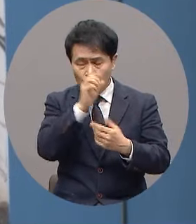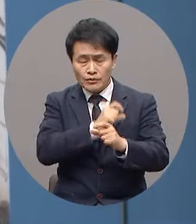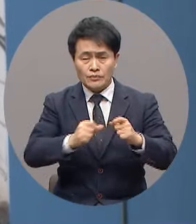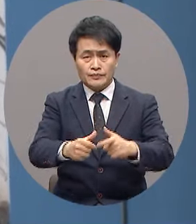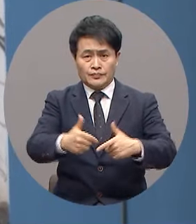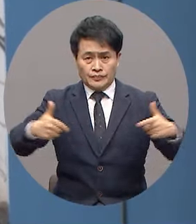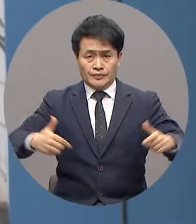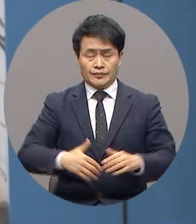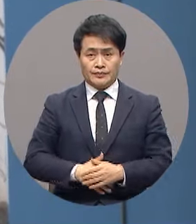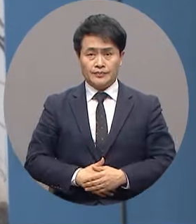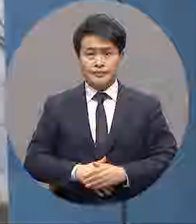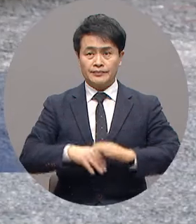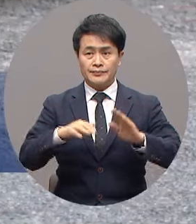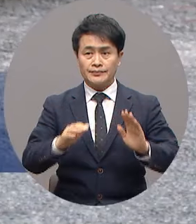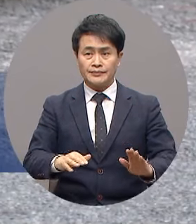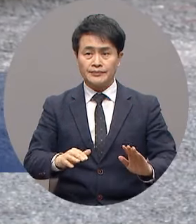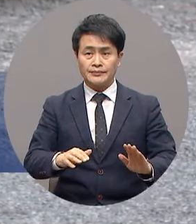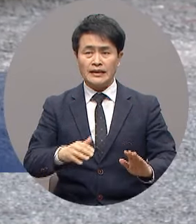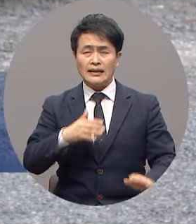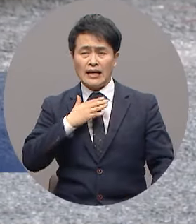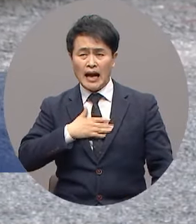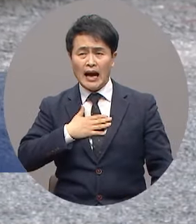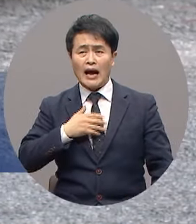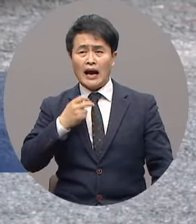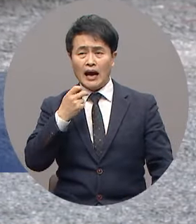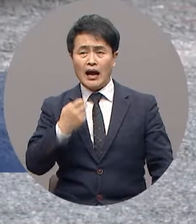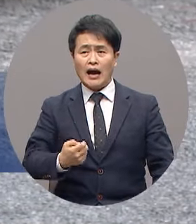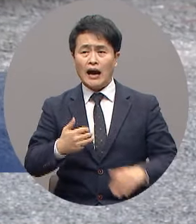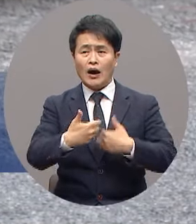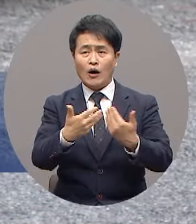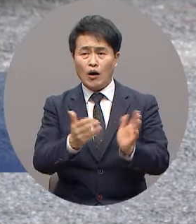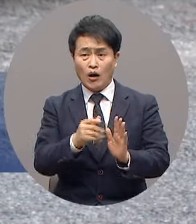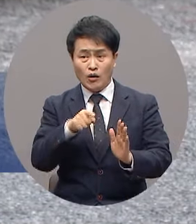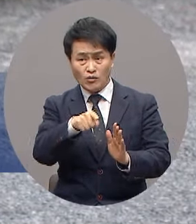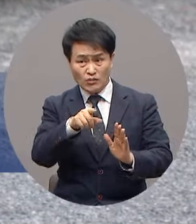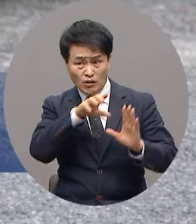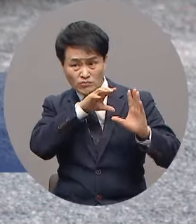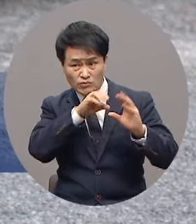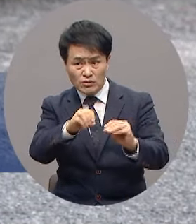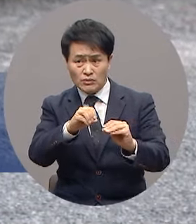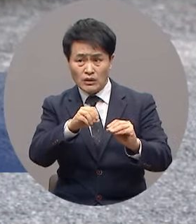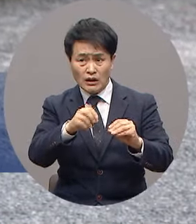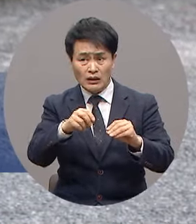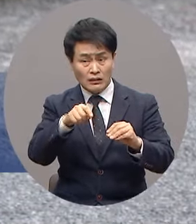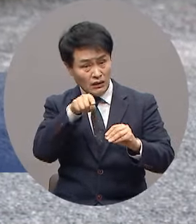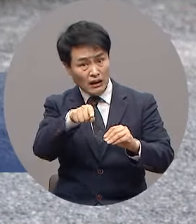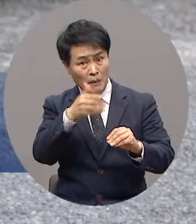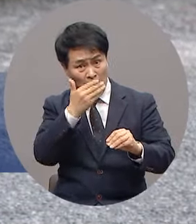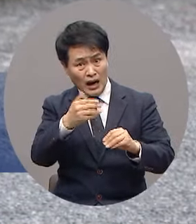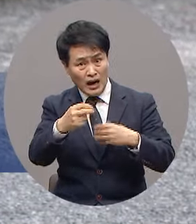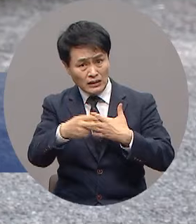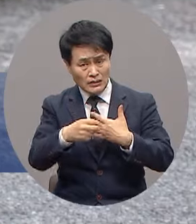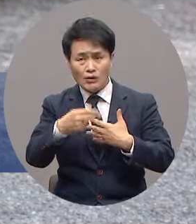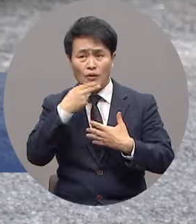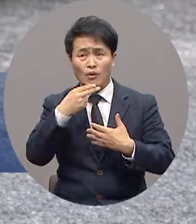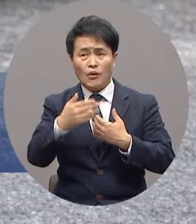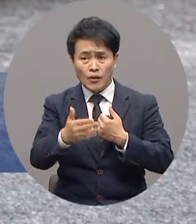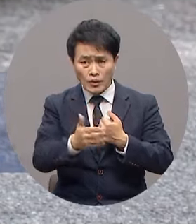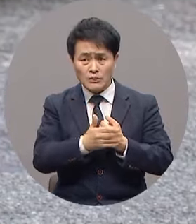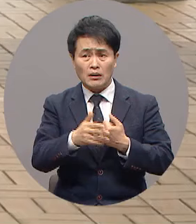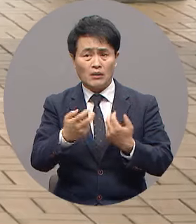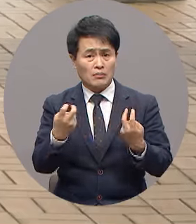했습니다. 잘 아는 아우가 친수가 왔어. 이분들을 대기해서 의사들이 없을 테니 그 양반이 편찮으니까 이주로